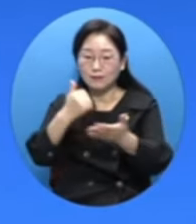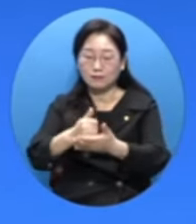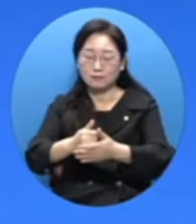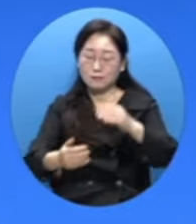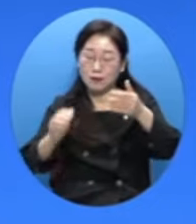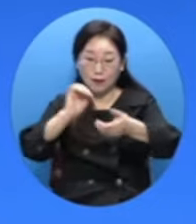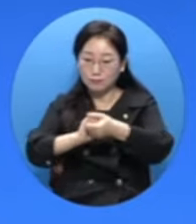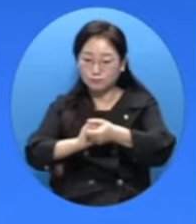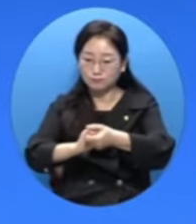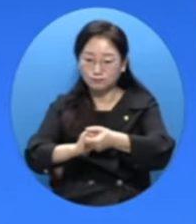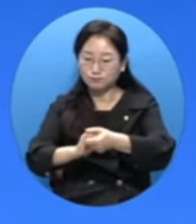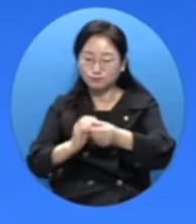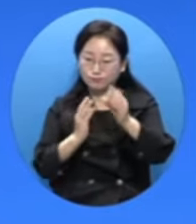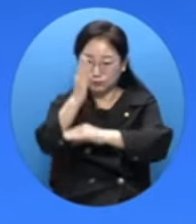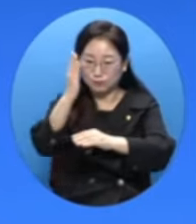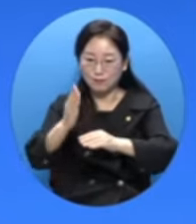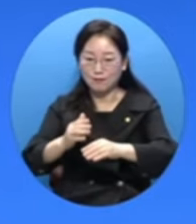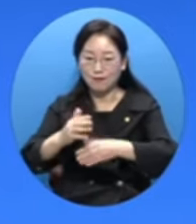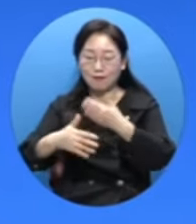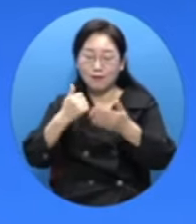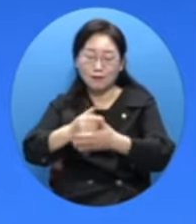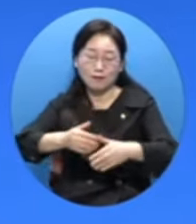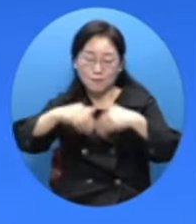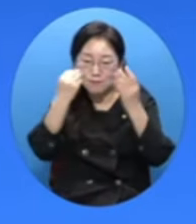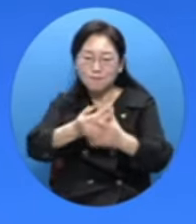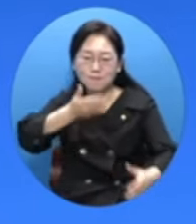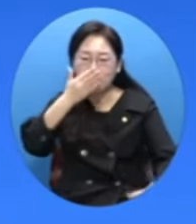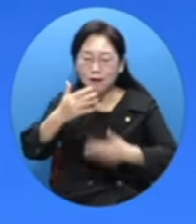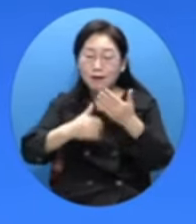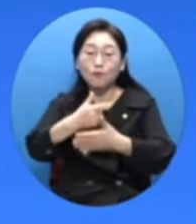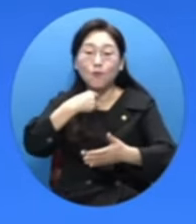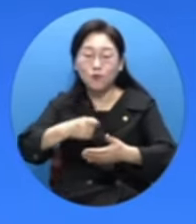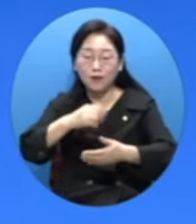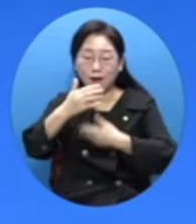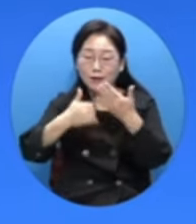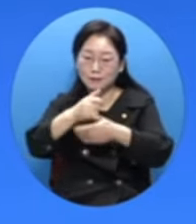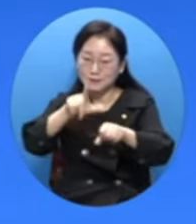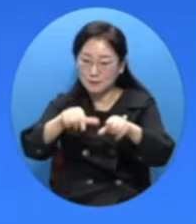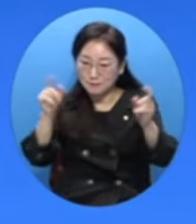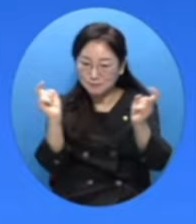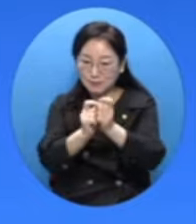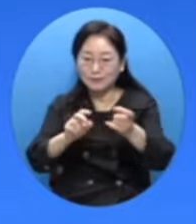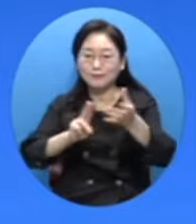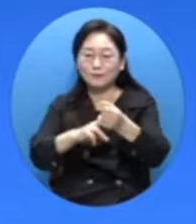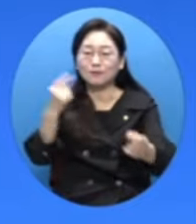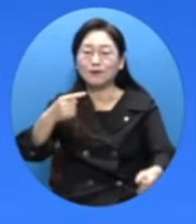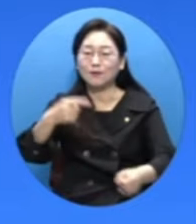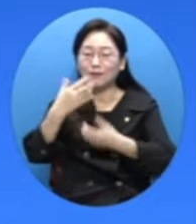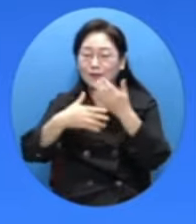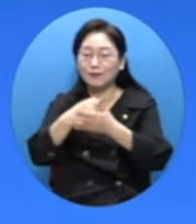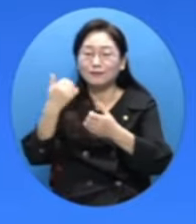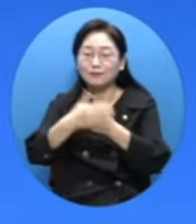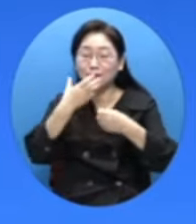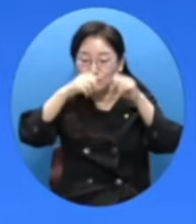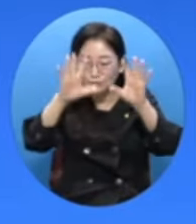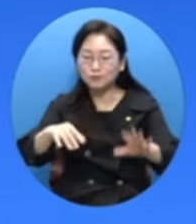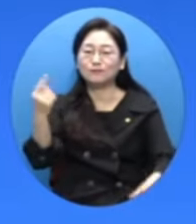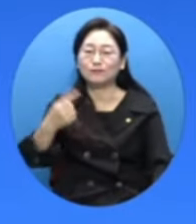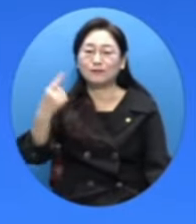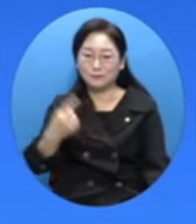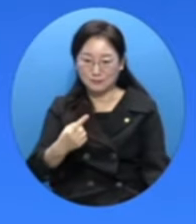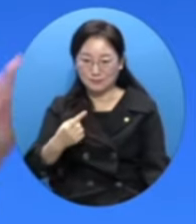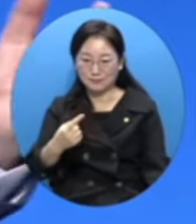한계가 없습니다. 하나님께는 불가능이 없습니다. 하나님이 원하시면 하나님의 때 기적은 일어나는 것입니다. 하나님의 은혜와 축복은 우리에게 다가오는